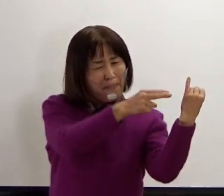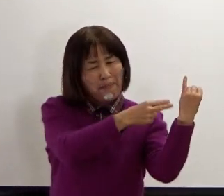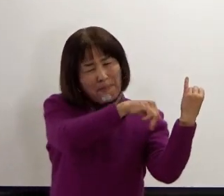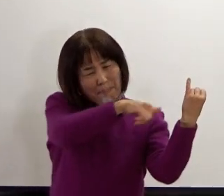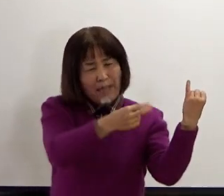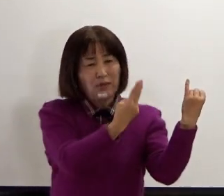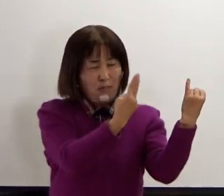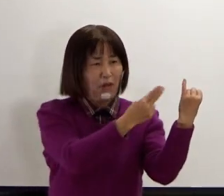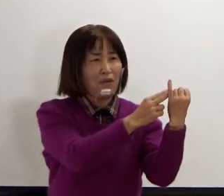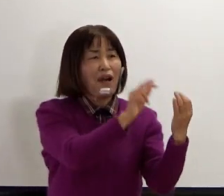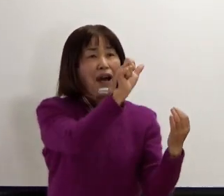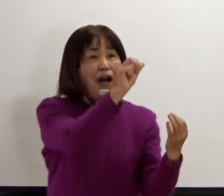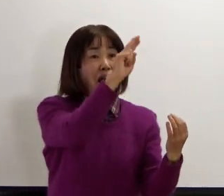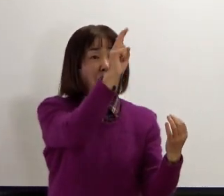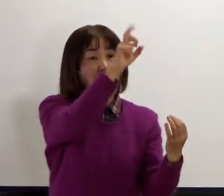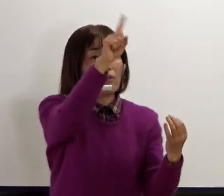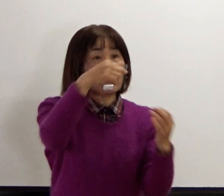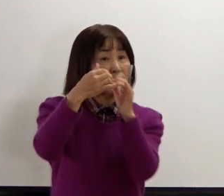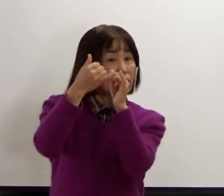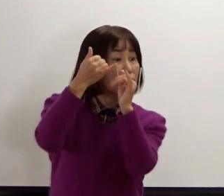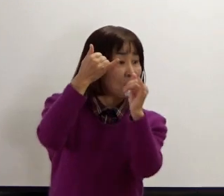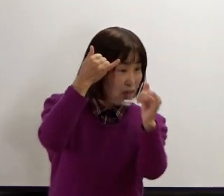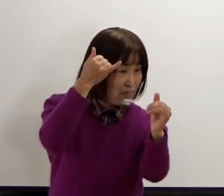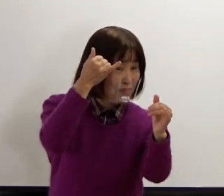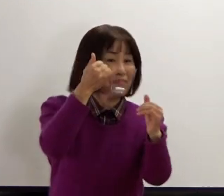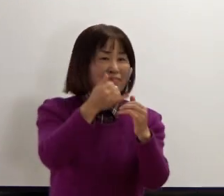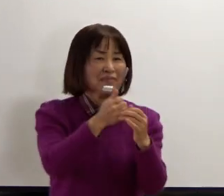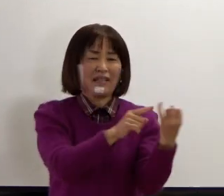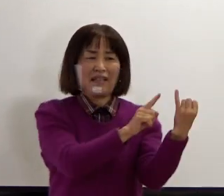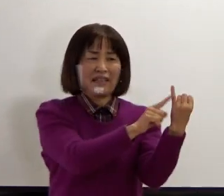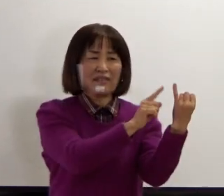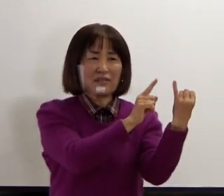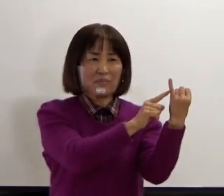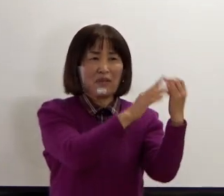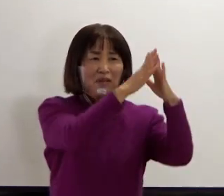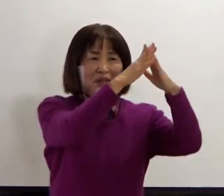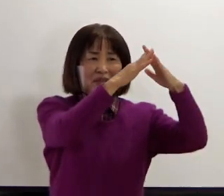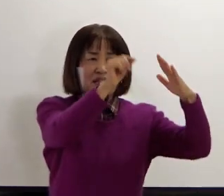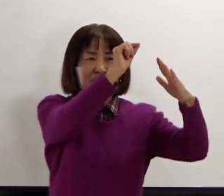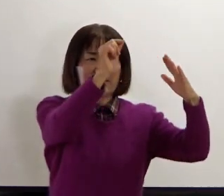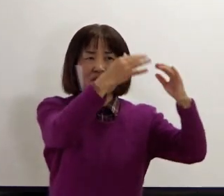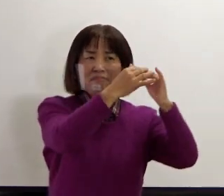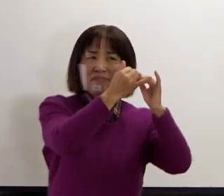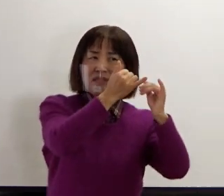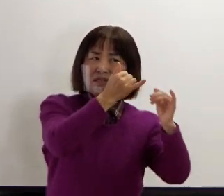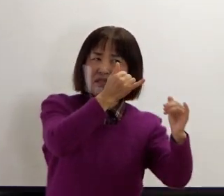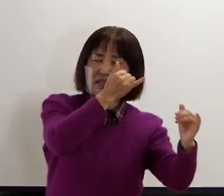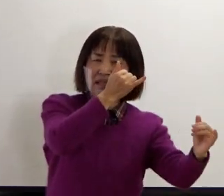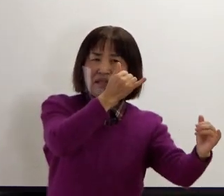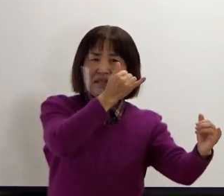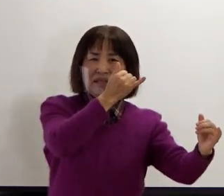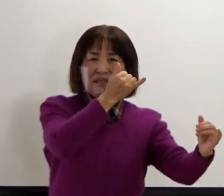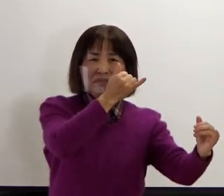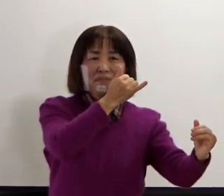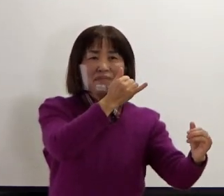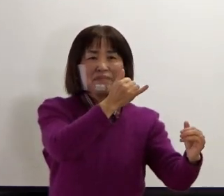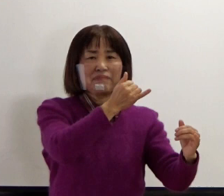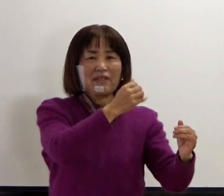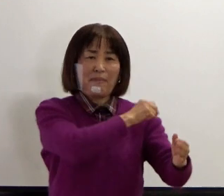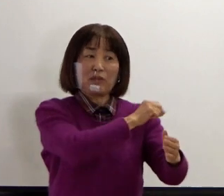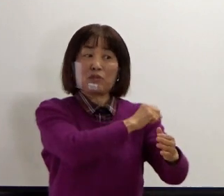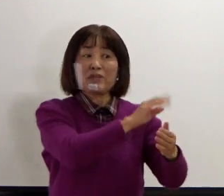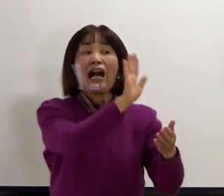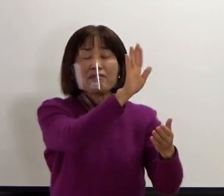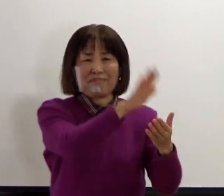奥さんもですね、奥さんのエリサベトもアロン家の娘であったと。だから彼女も祭司の家